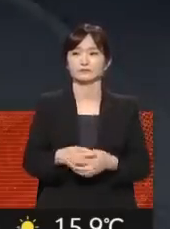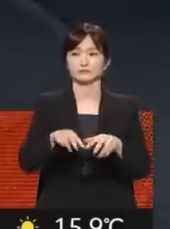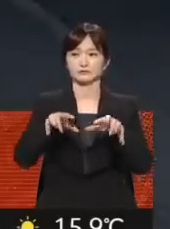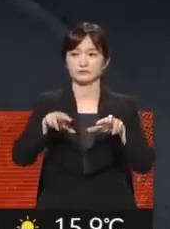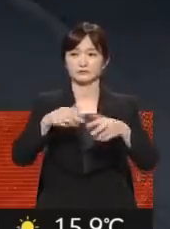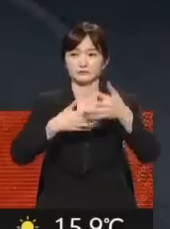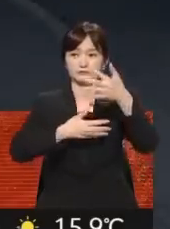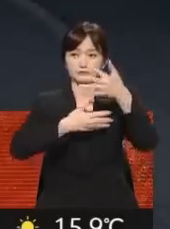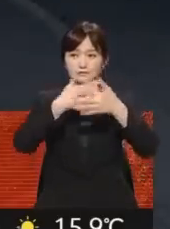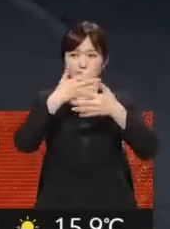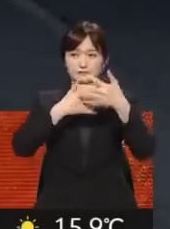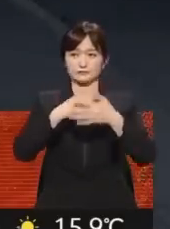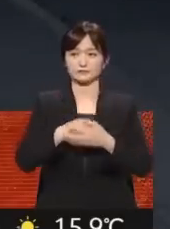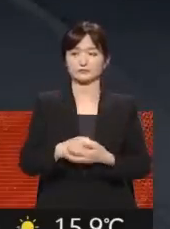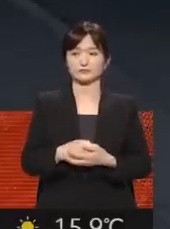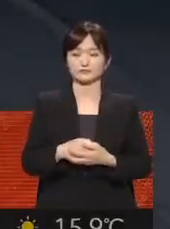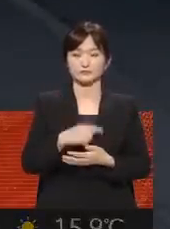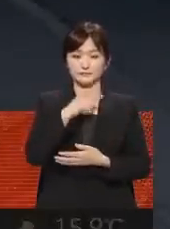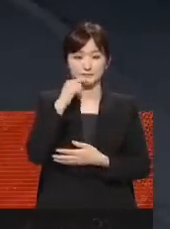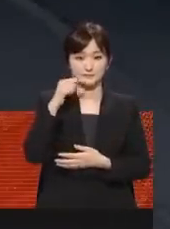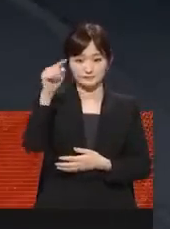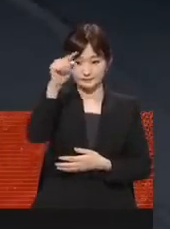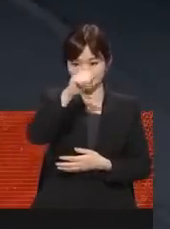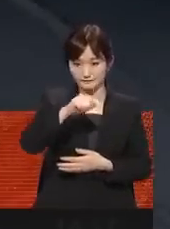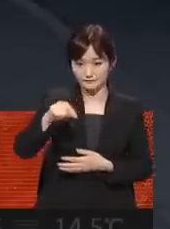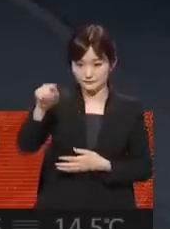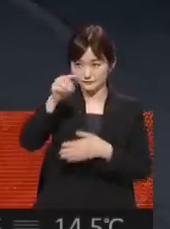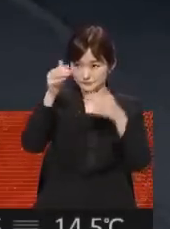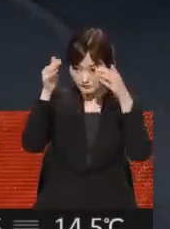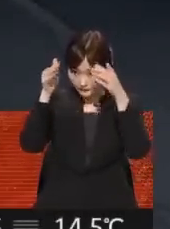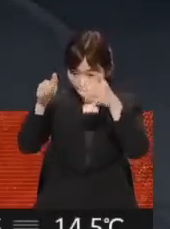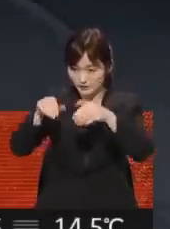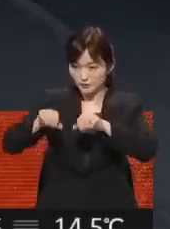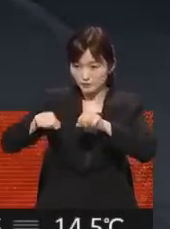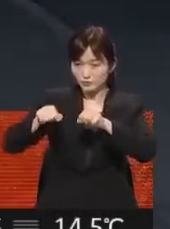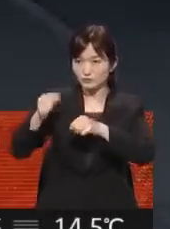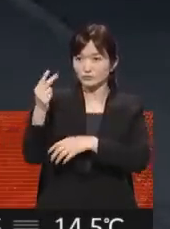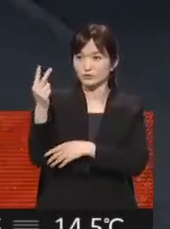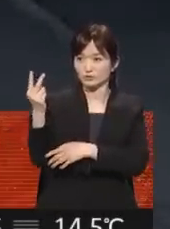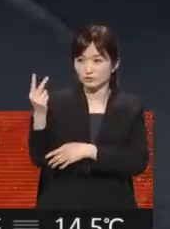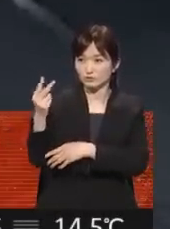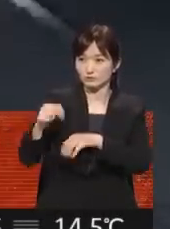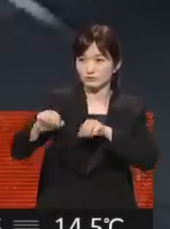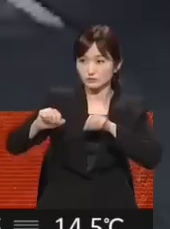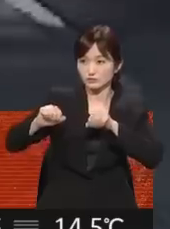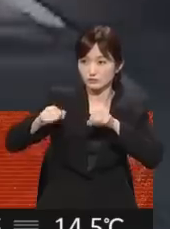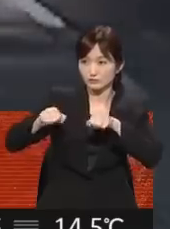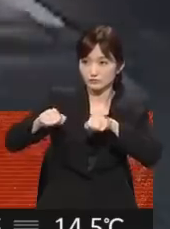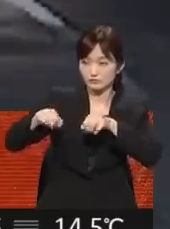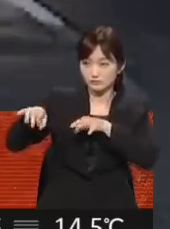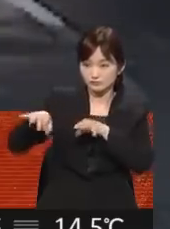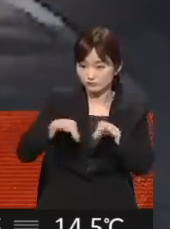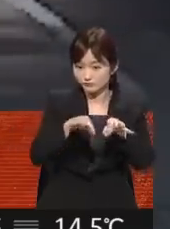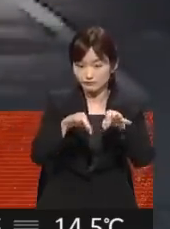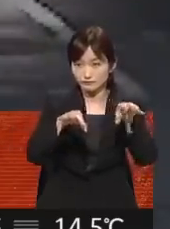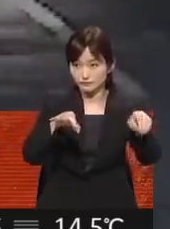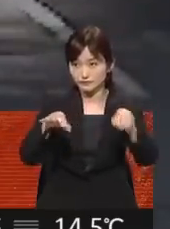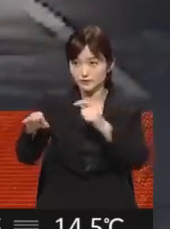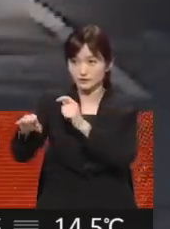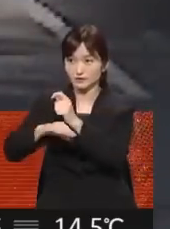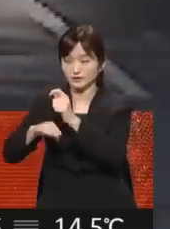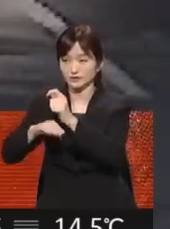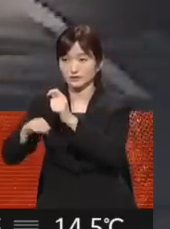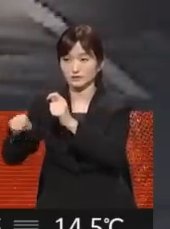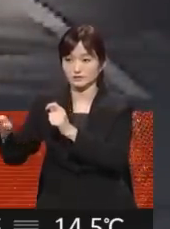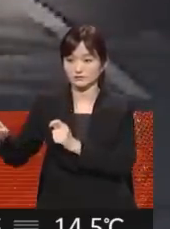나가는 영상에서 빨간 원 주목해서 보시면요 오토바이 2대가 운전하다가 멈추는 모습이 보이고요 택시 한 대도